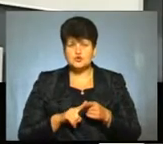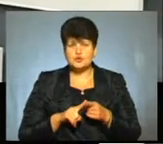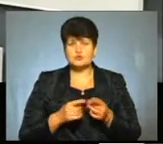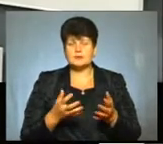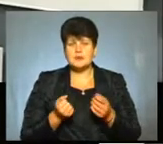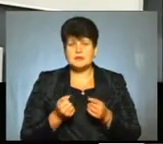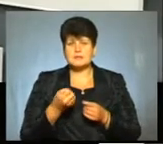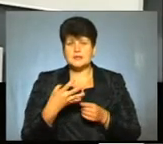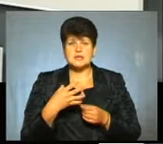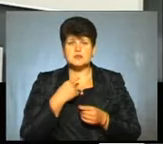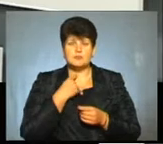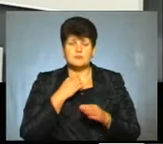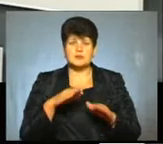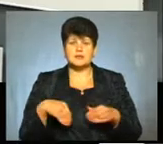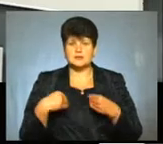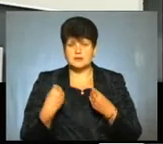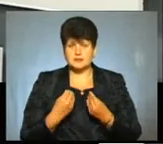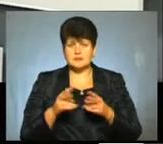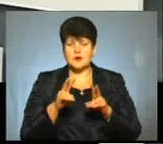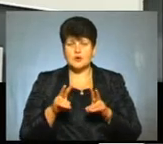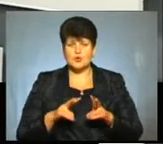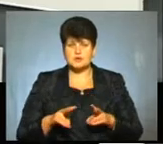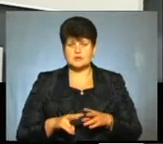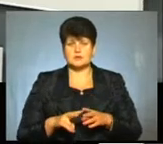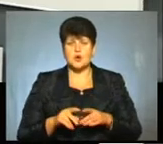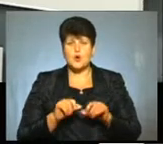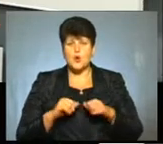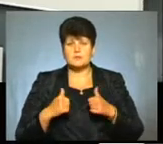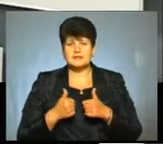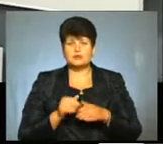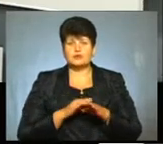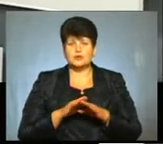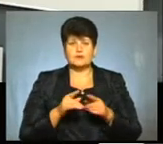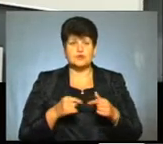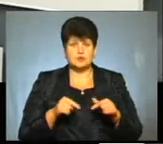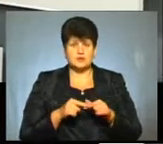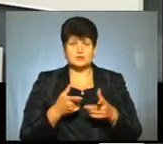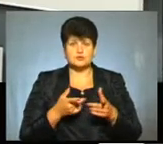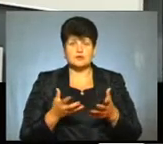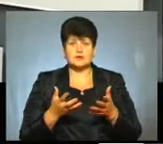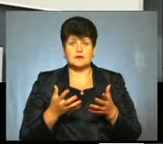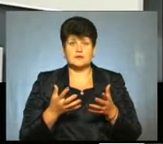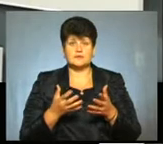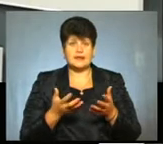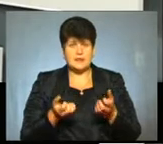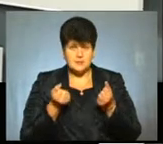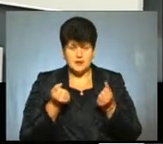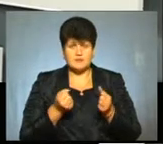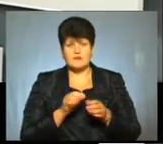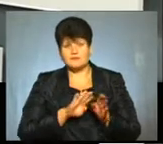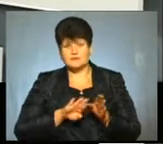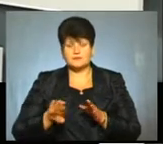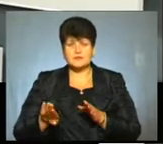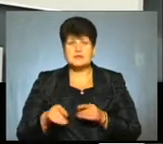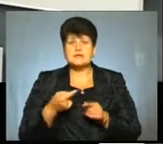набирає 15 голосів, ми цей проект видаємо далі на розгляд номінаційного комітету, виконавчим органам, якщо не набирає, він автоматично відхиляється.